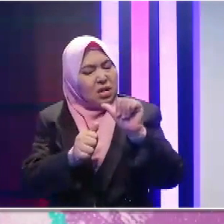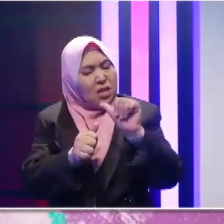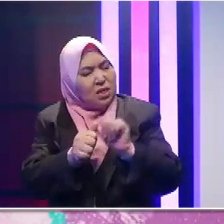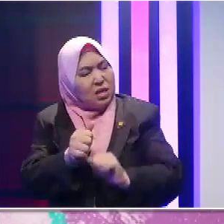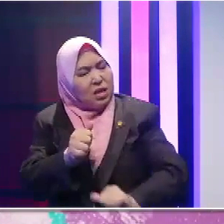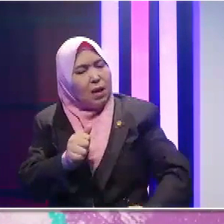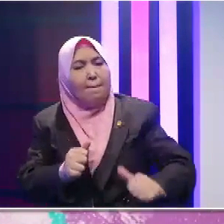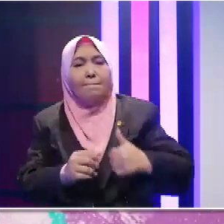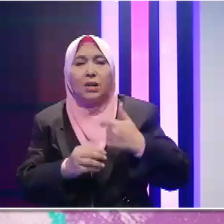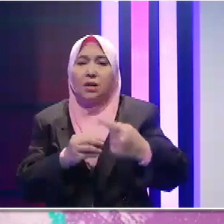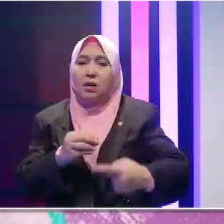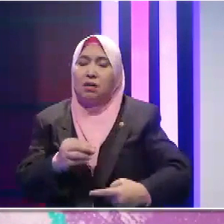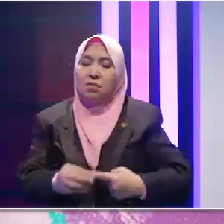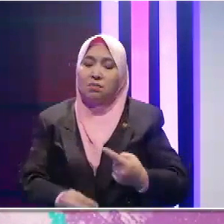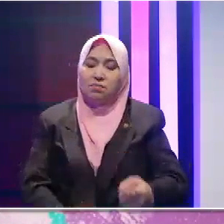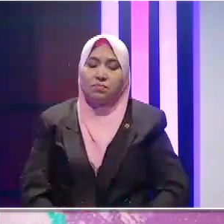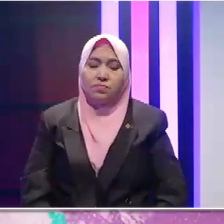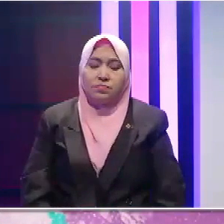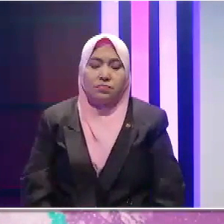الله